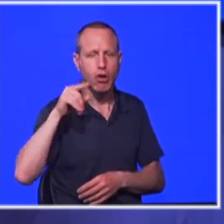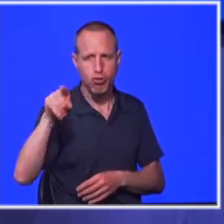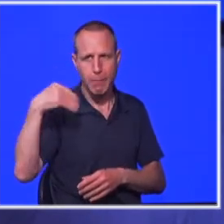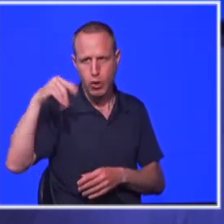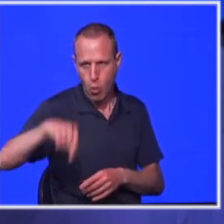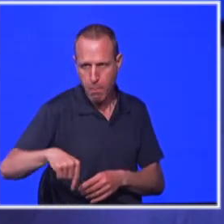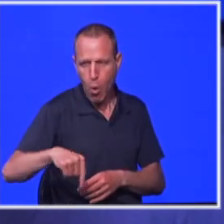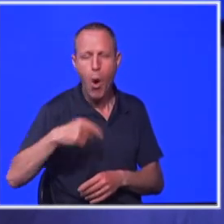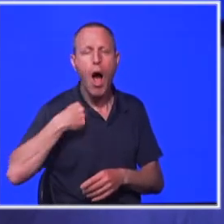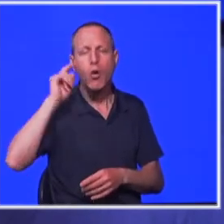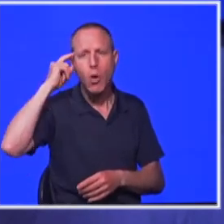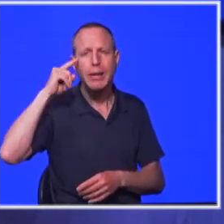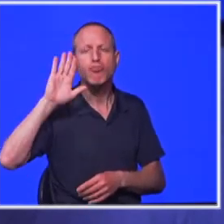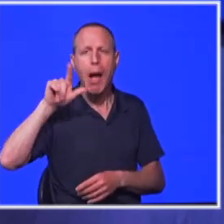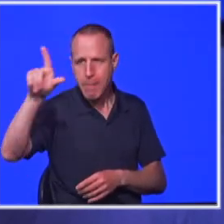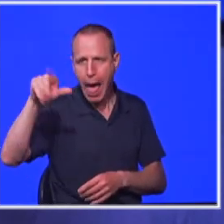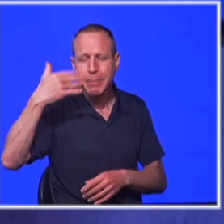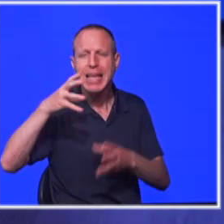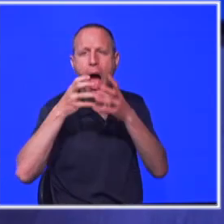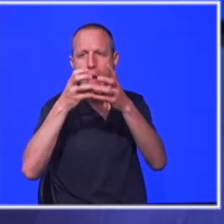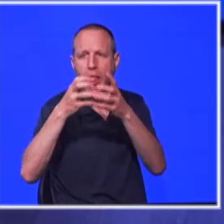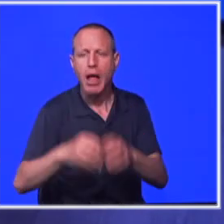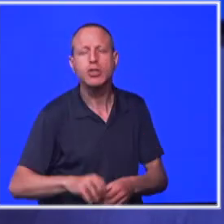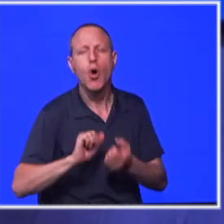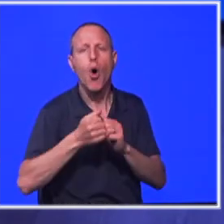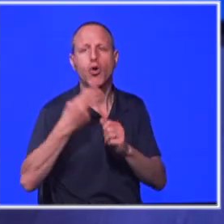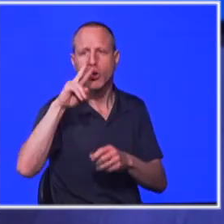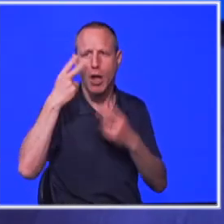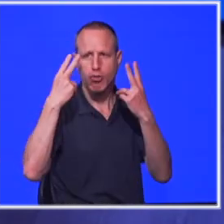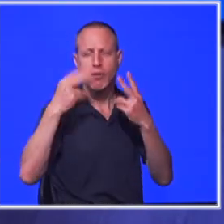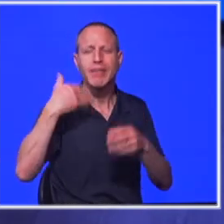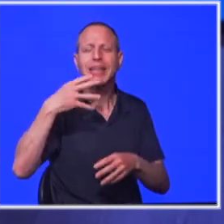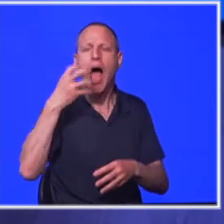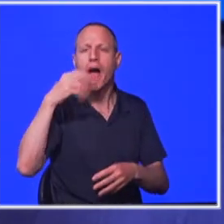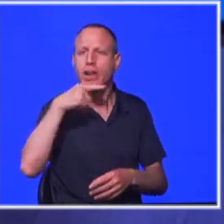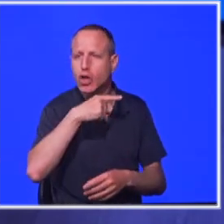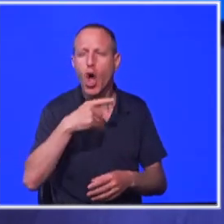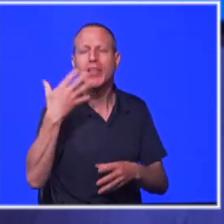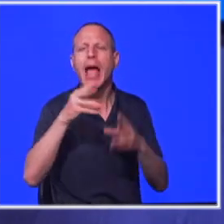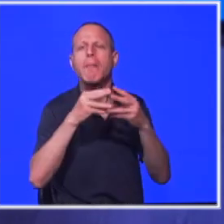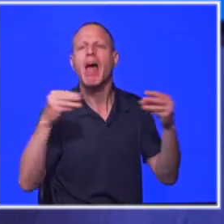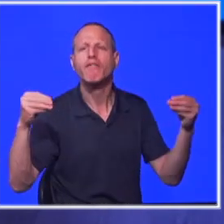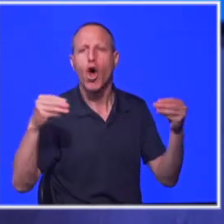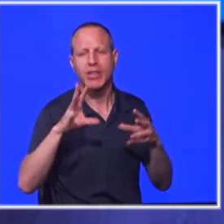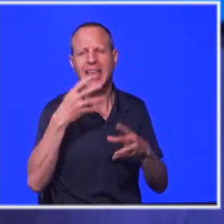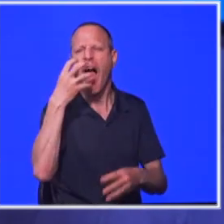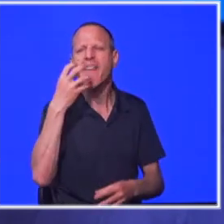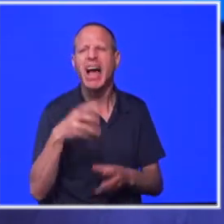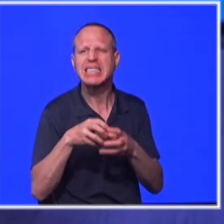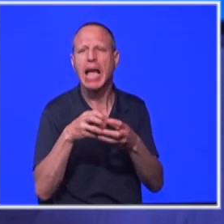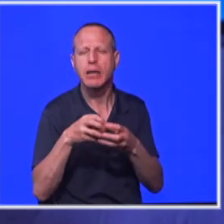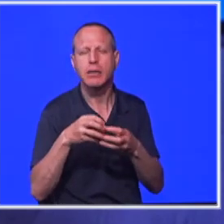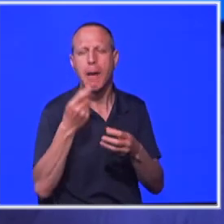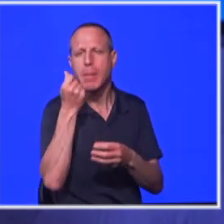דואגים לזה שגם להם יהיה אננס, או יותר חשוב, יהיו עגבניות, יהיו מלפפונים, יהיו אפרסקים במחיר שהם יכולים להרשות